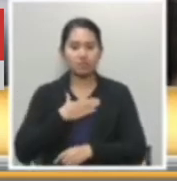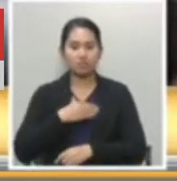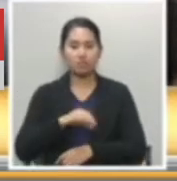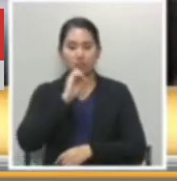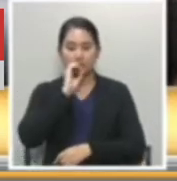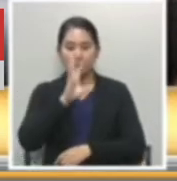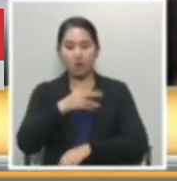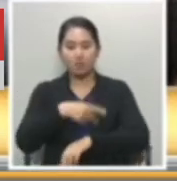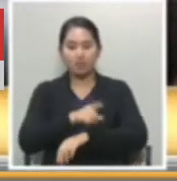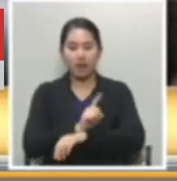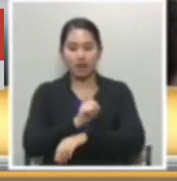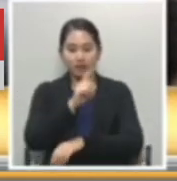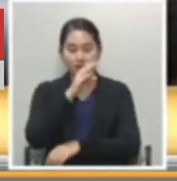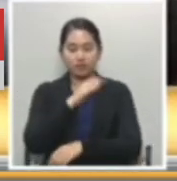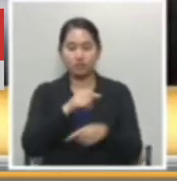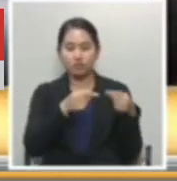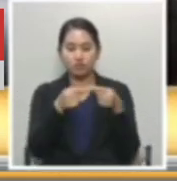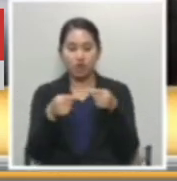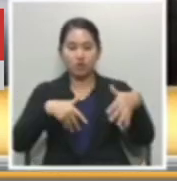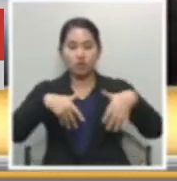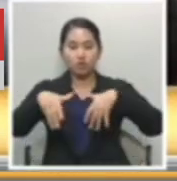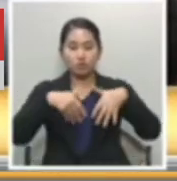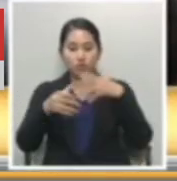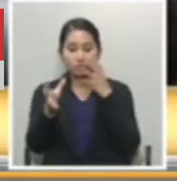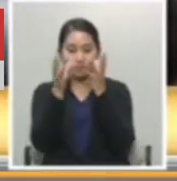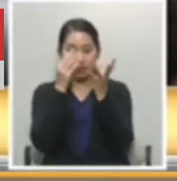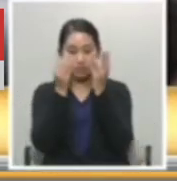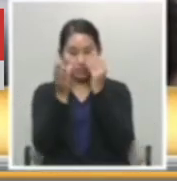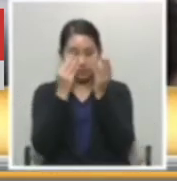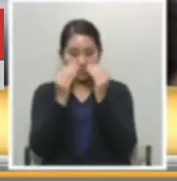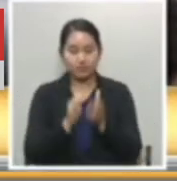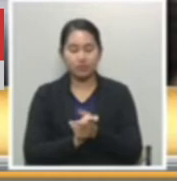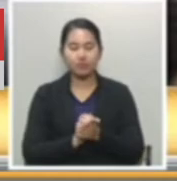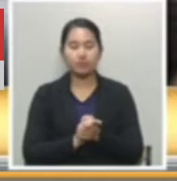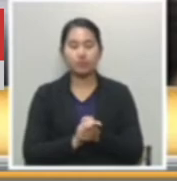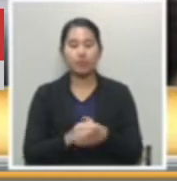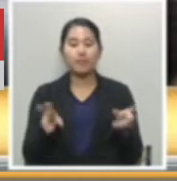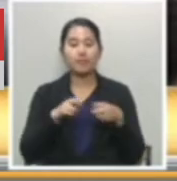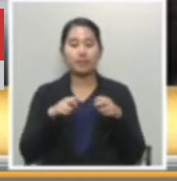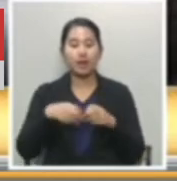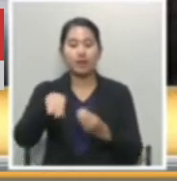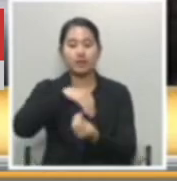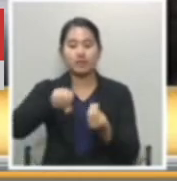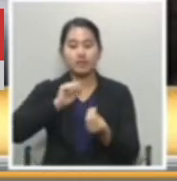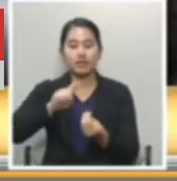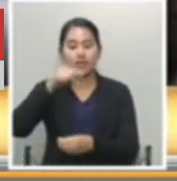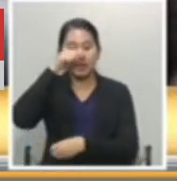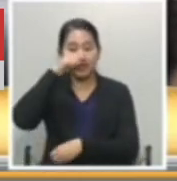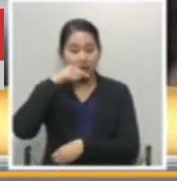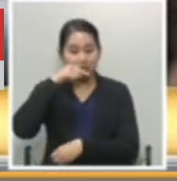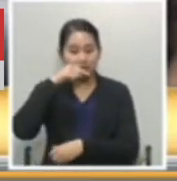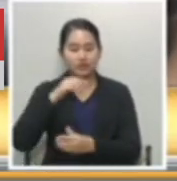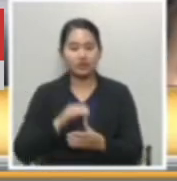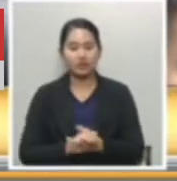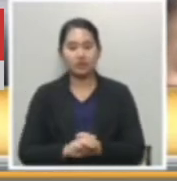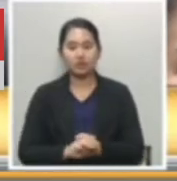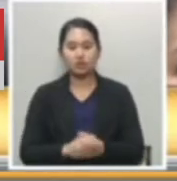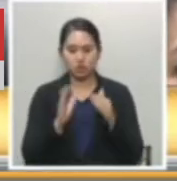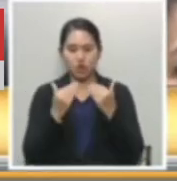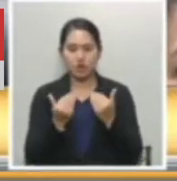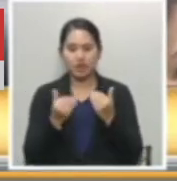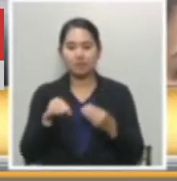านประธานนะครับผ่านไปยังพี่น้องประชาชนด้วยนะครับความจริงแล้วปัญหาเศรษฐกิจของประเทศไทยไม่ได้เกิดขึ้นช่วงนี้หร